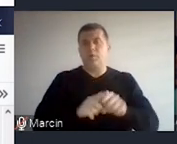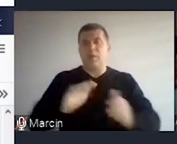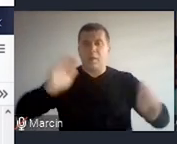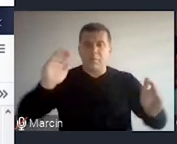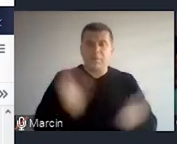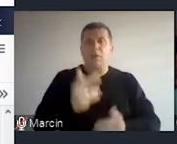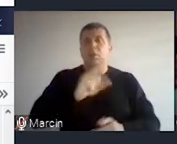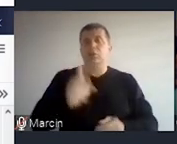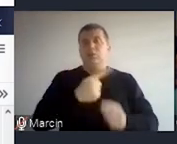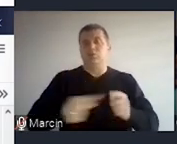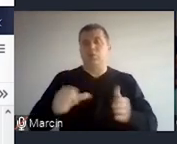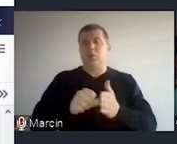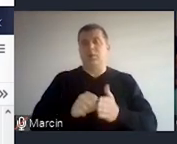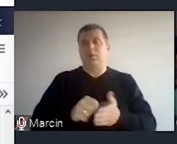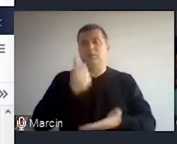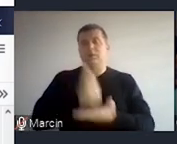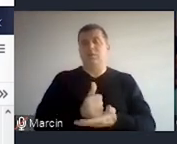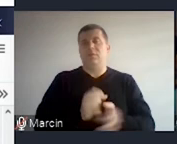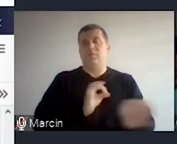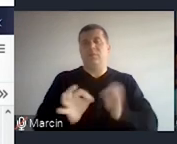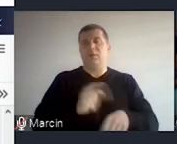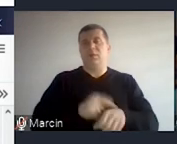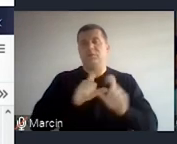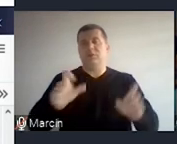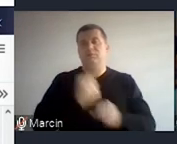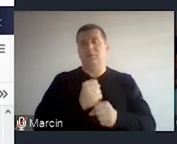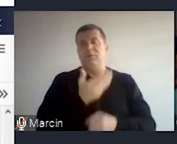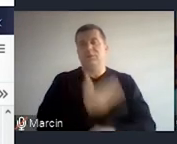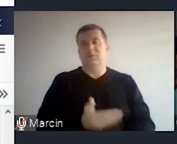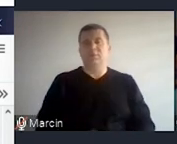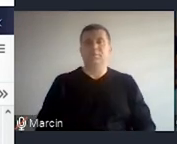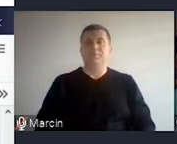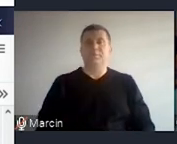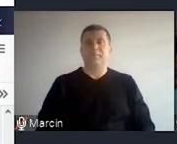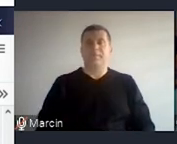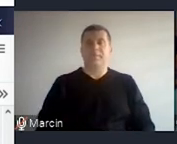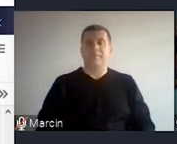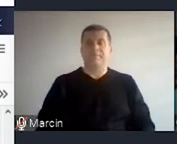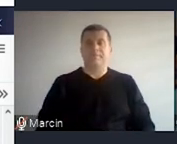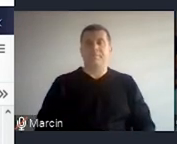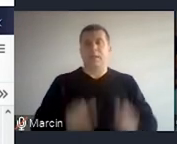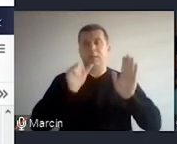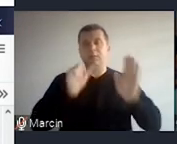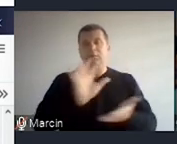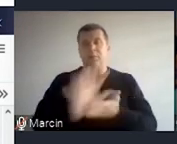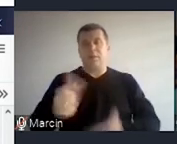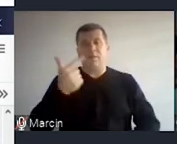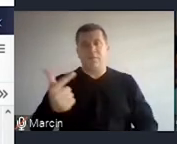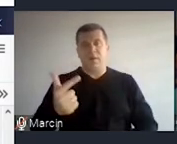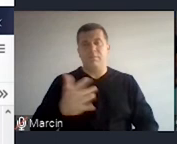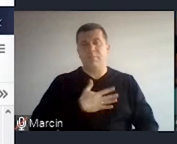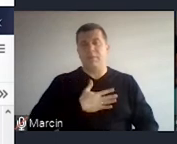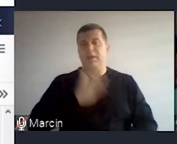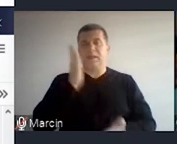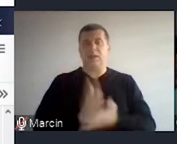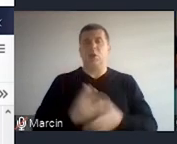mniejszym niż pół etatu wymiarze zatrudnienia. I w 6.15.2 mamy już